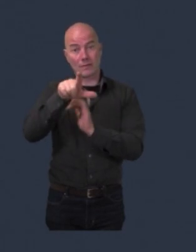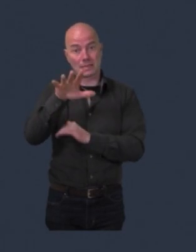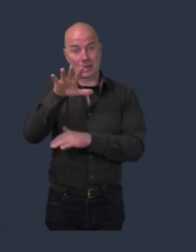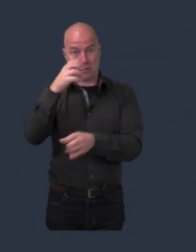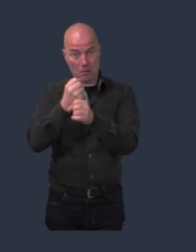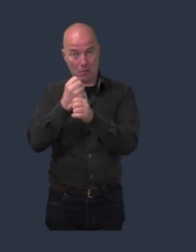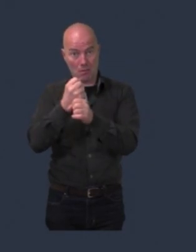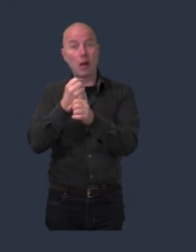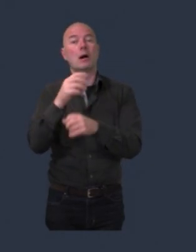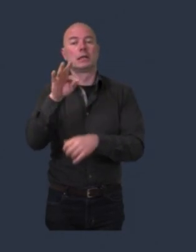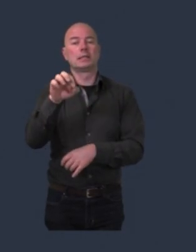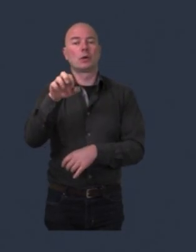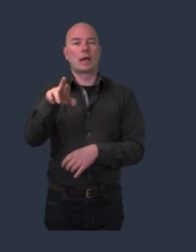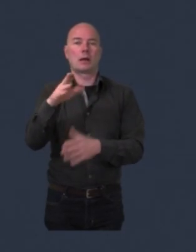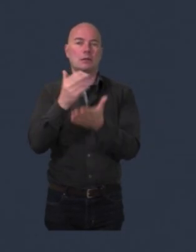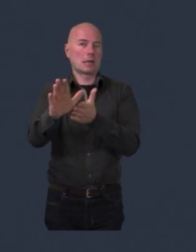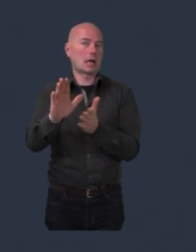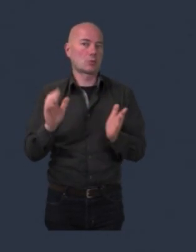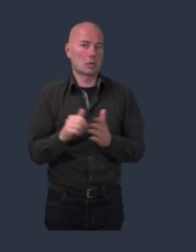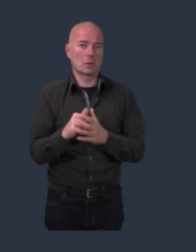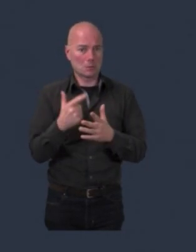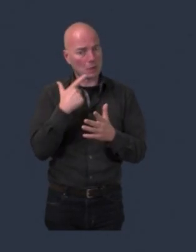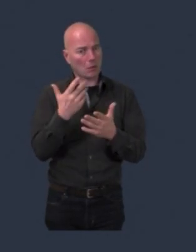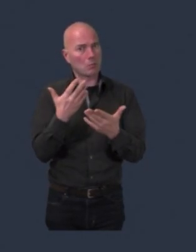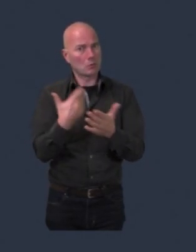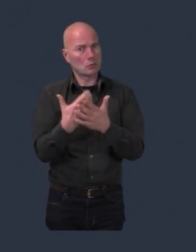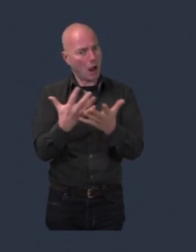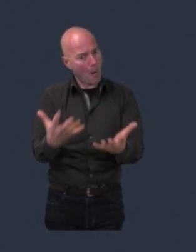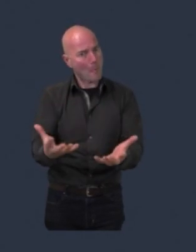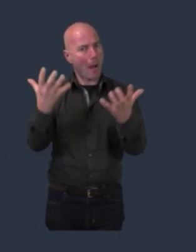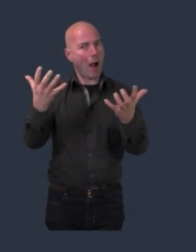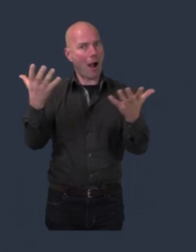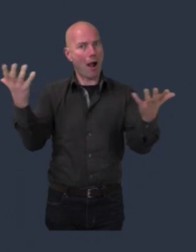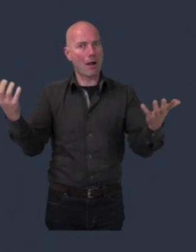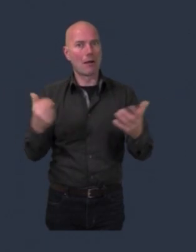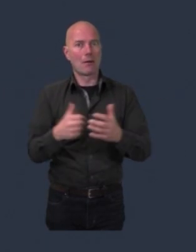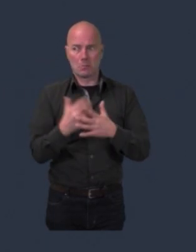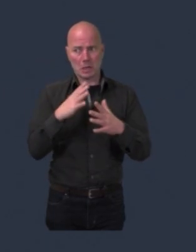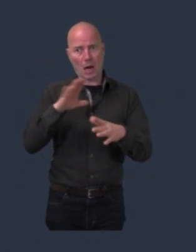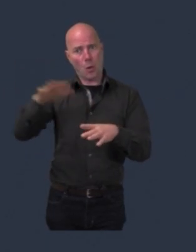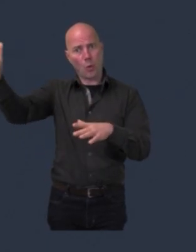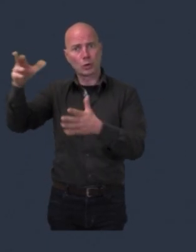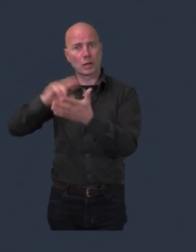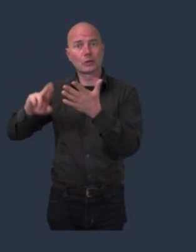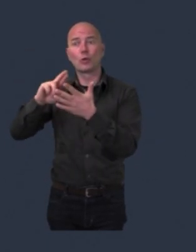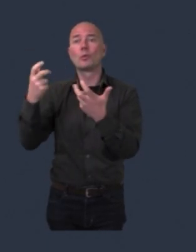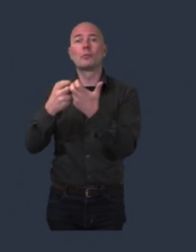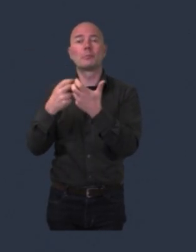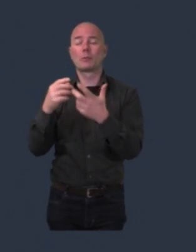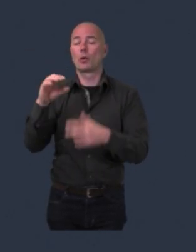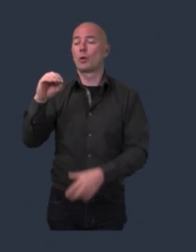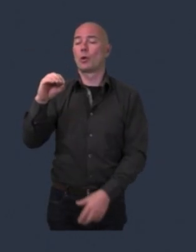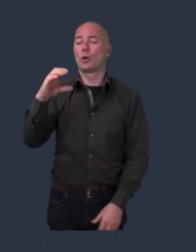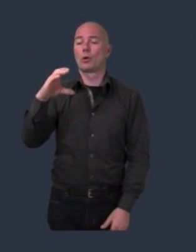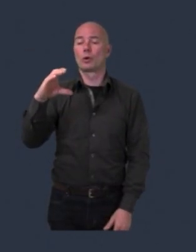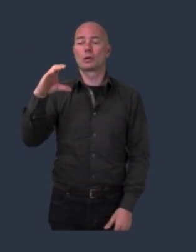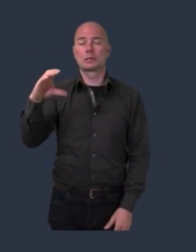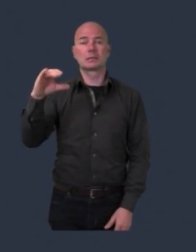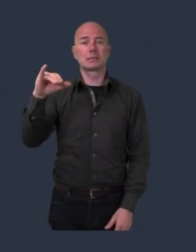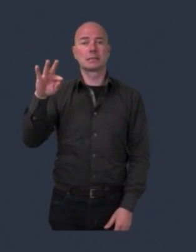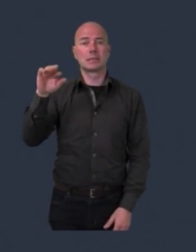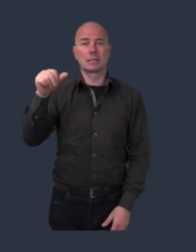une proposition aussi tout à fait réaliste qui est d'ailleurs déjà mise en place par d'autres régions comme la région Occitanie qui est en train de tester ce dispositif